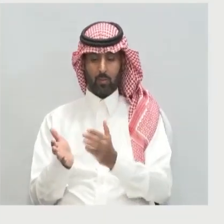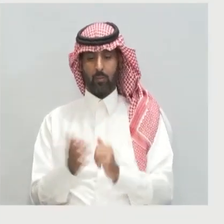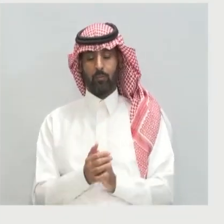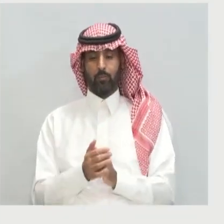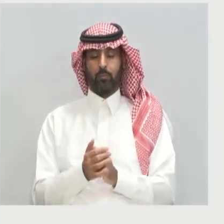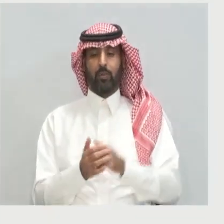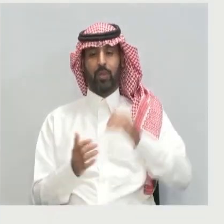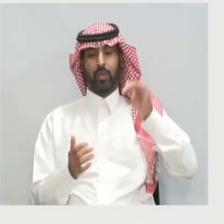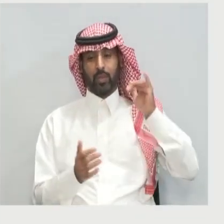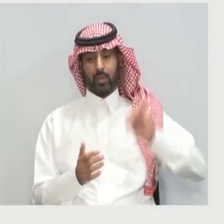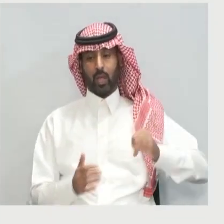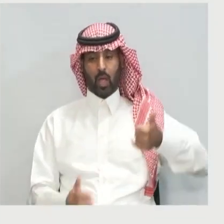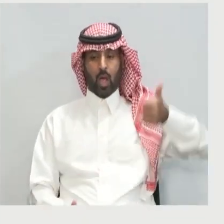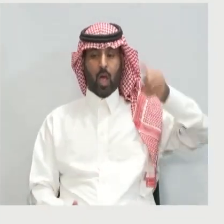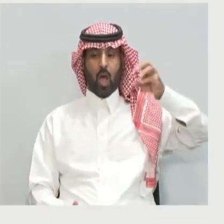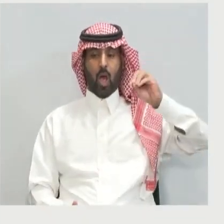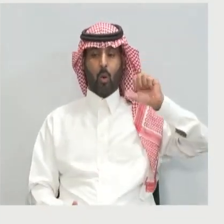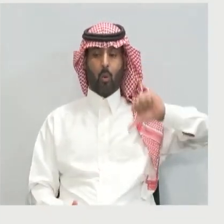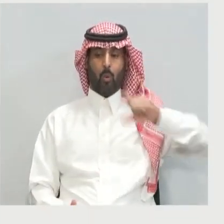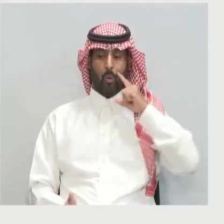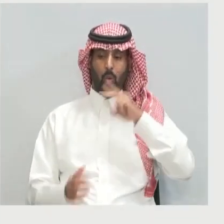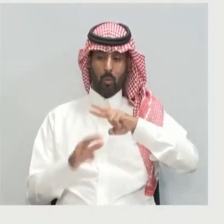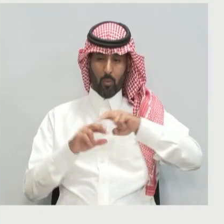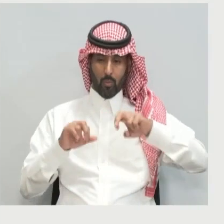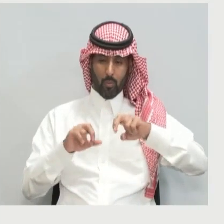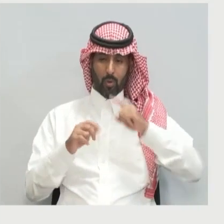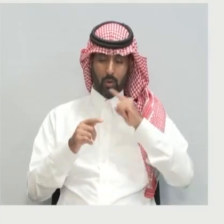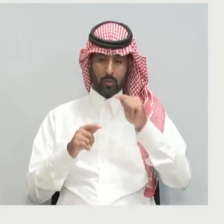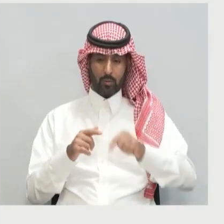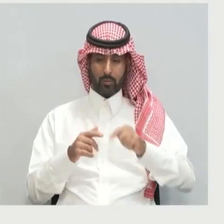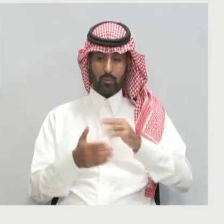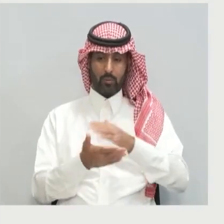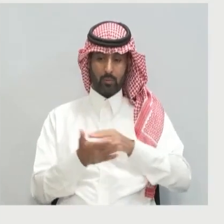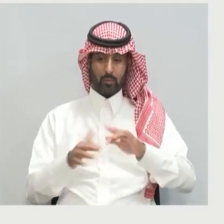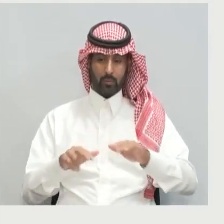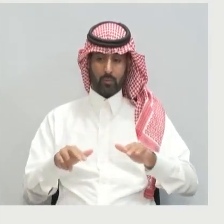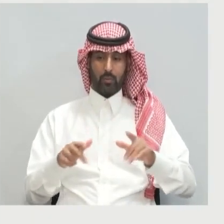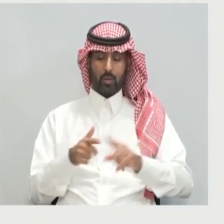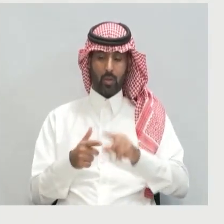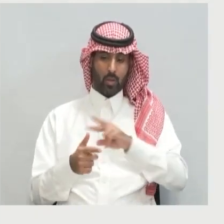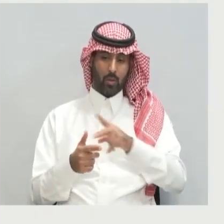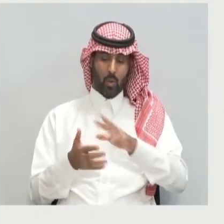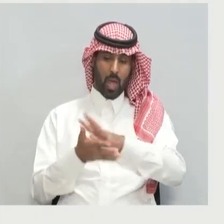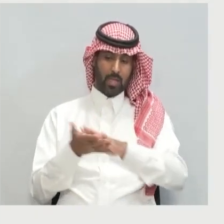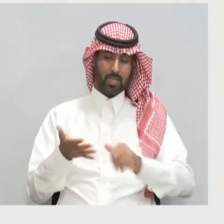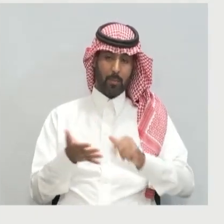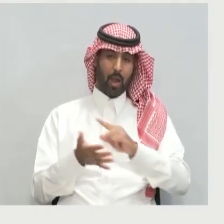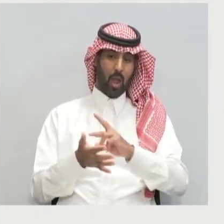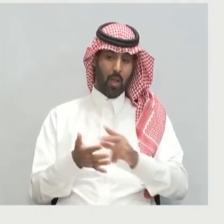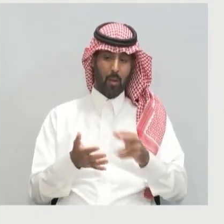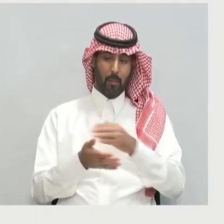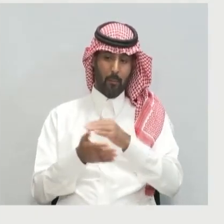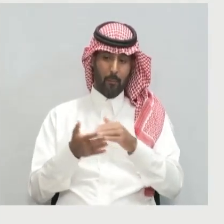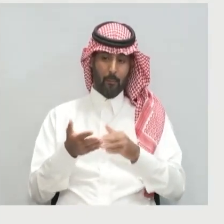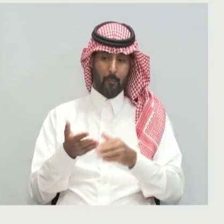ياهو متصفح او عندنا محرك بحث ياهو نبحث عن انواع الشبكات يظهر لنا